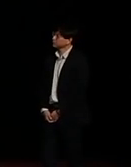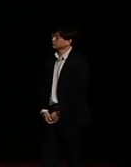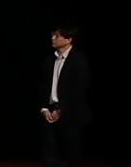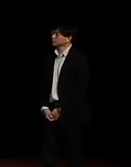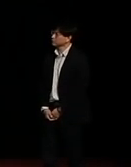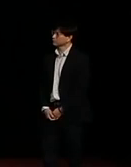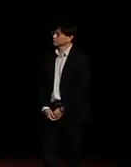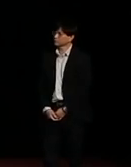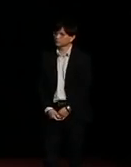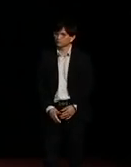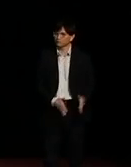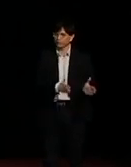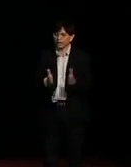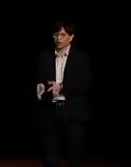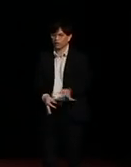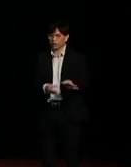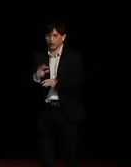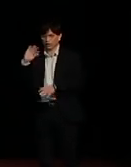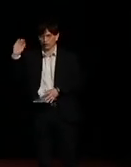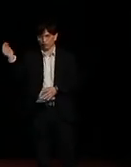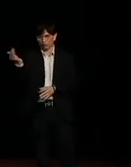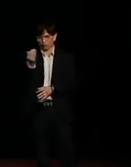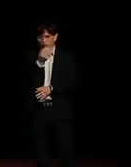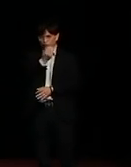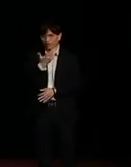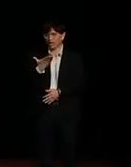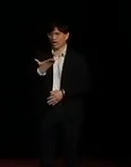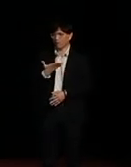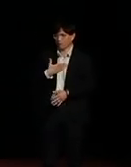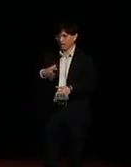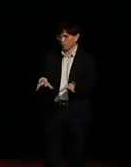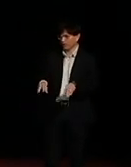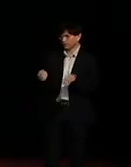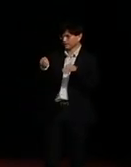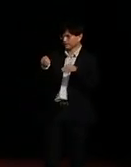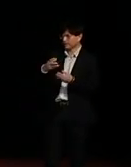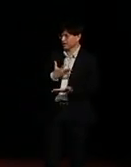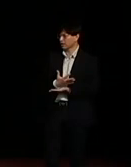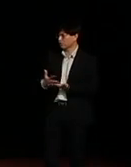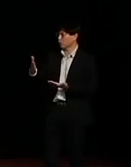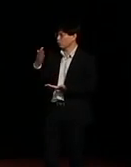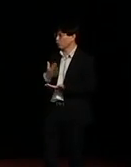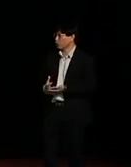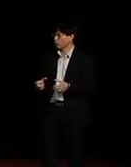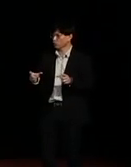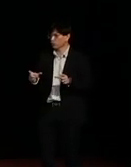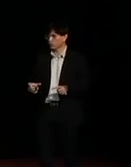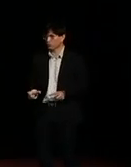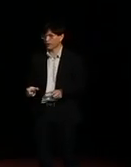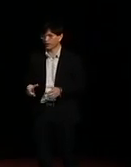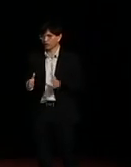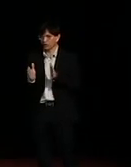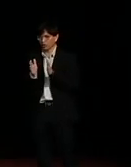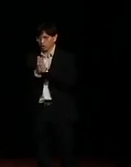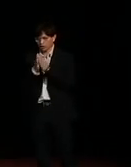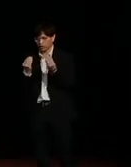bene ancora ben arrivati a tutti abbiamo iniziato questo momento di convegno e